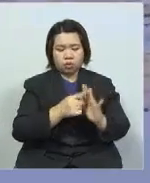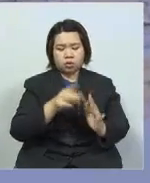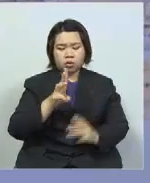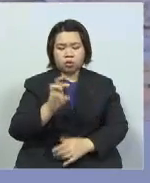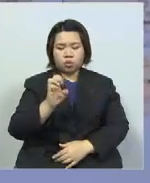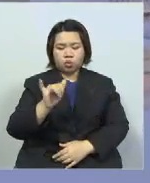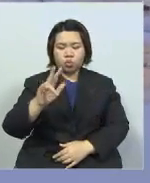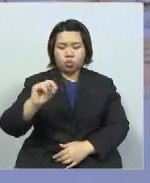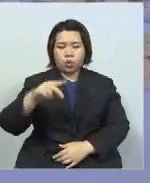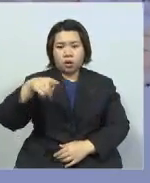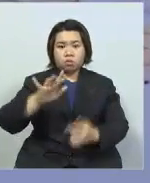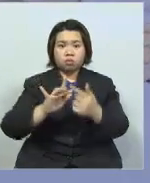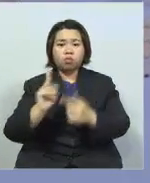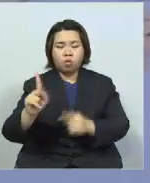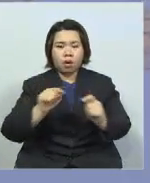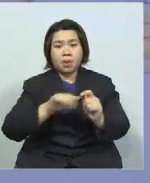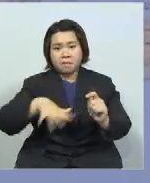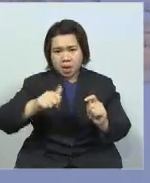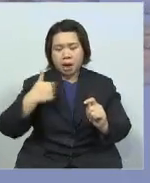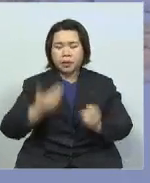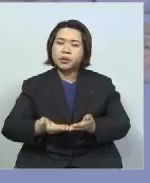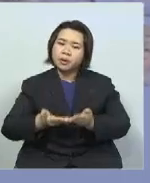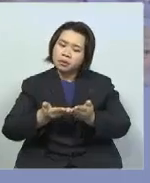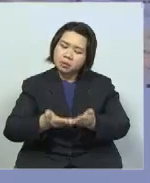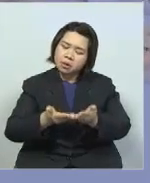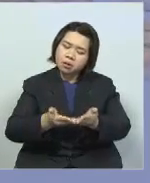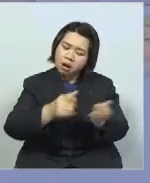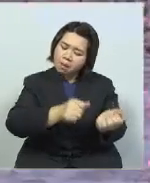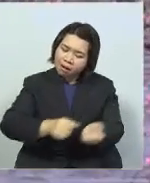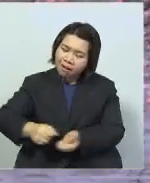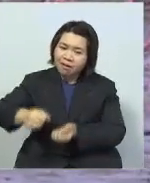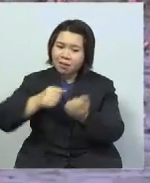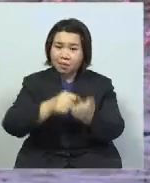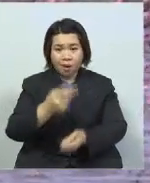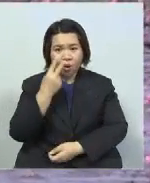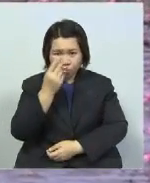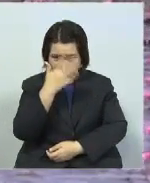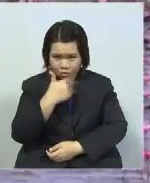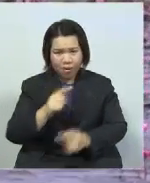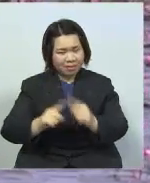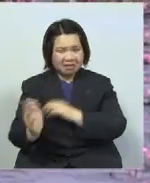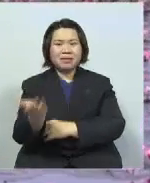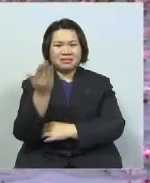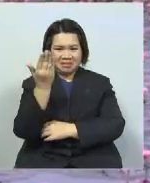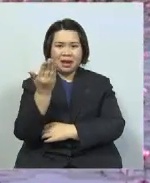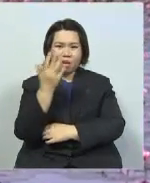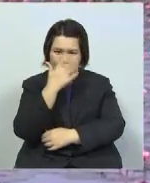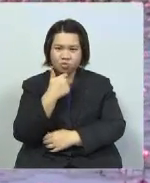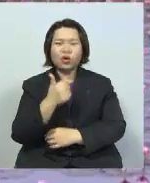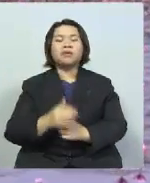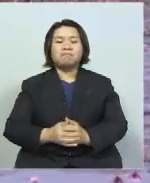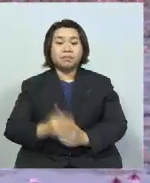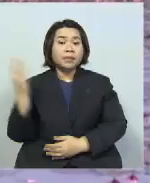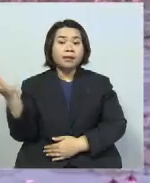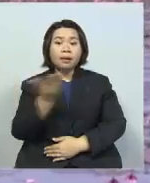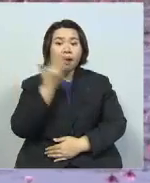กอำเภอเมืองค่ะนักท่องเที่ยวช่วงนี้เดินทางไปล่องเรือชมความสวยงามของดอกบัวแดงอย่างต่อเนื่องแต่ว่าต้องไปช่วงเช้าๆนะคะสภา